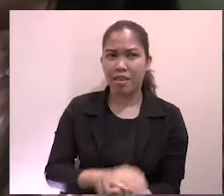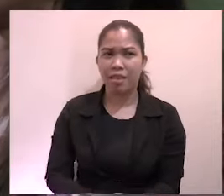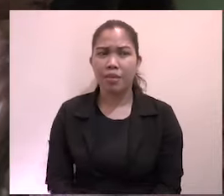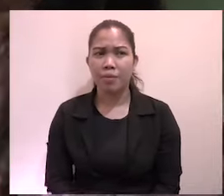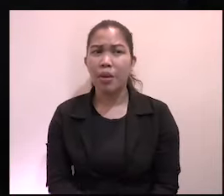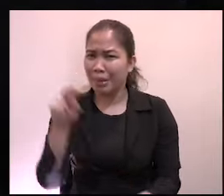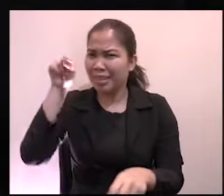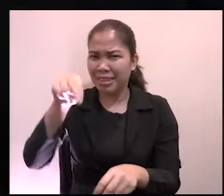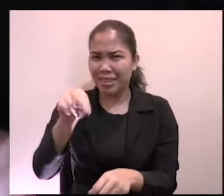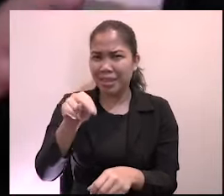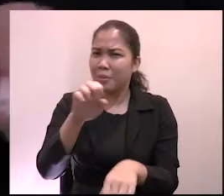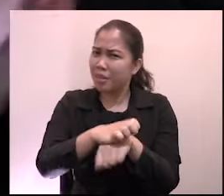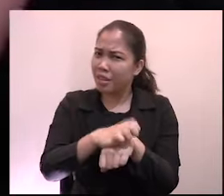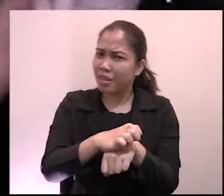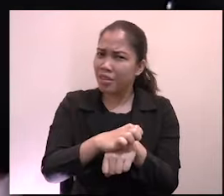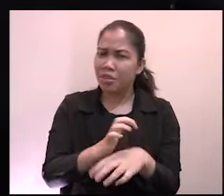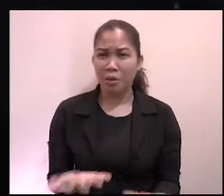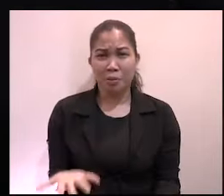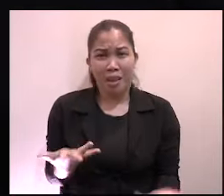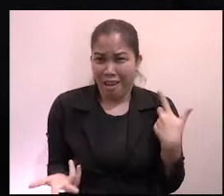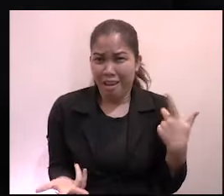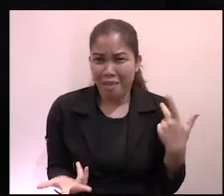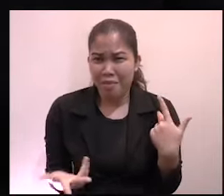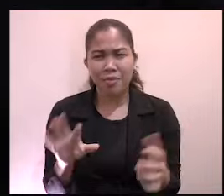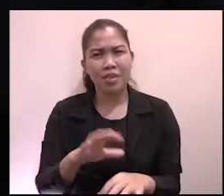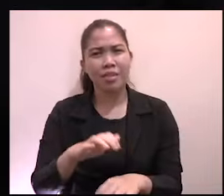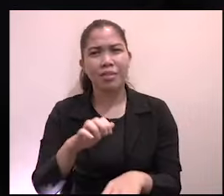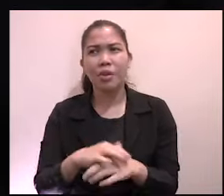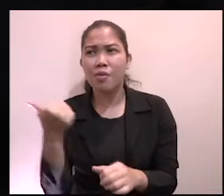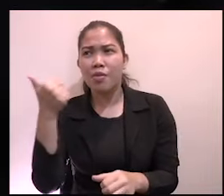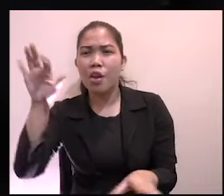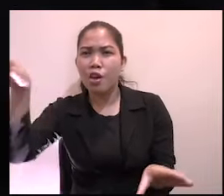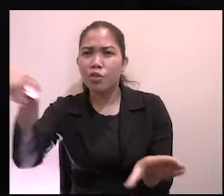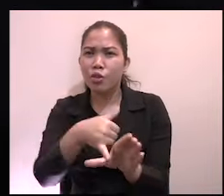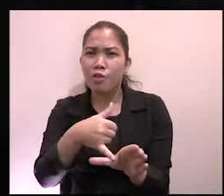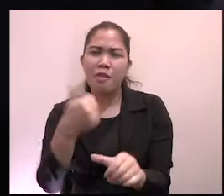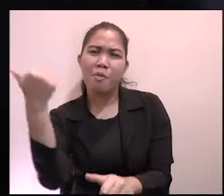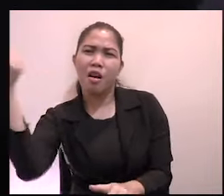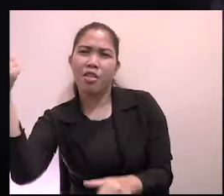mo mag-English? Eh, meron pong mga kasali na taga-ibang bansa eh. Halimbawa po,